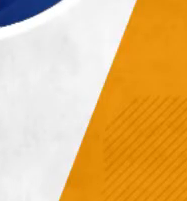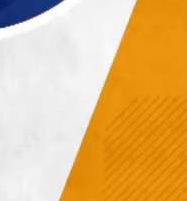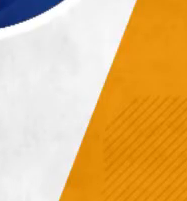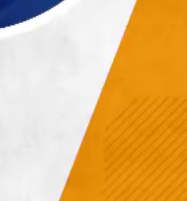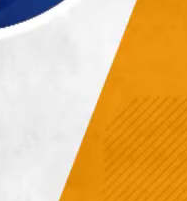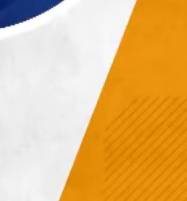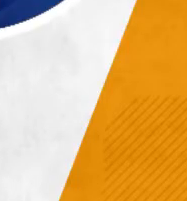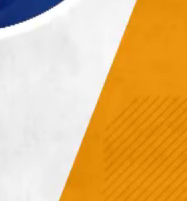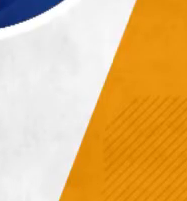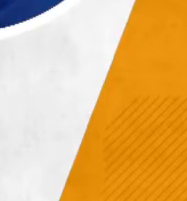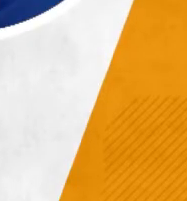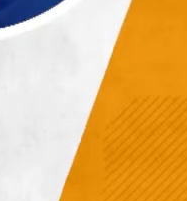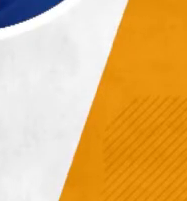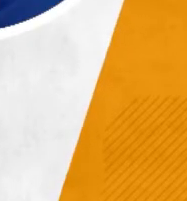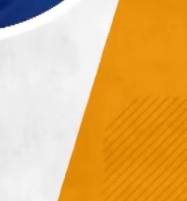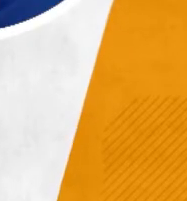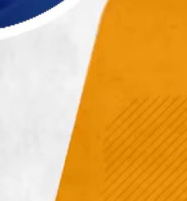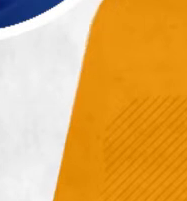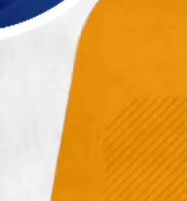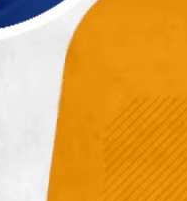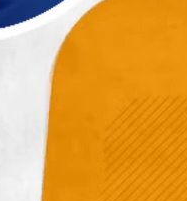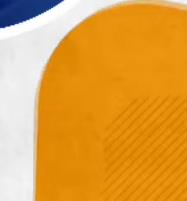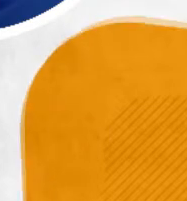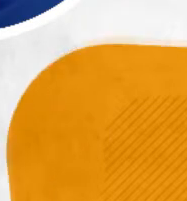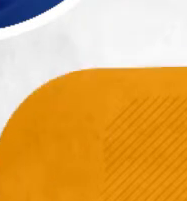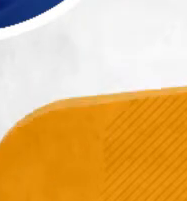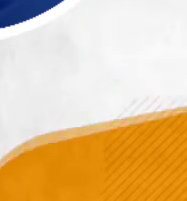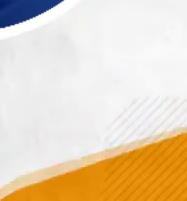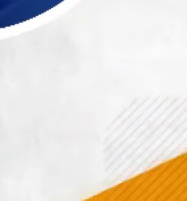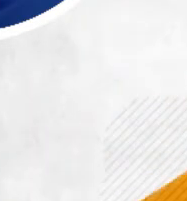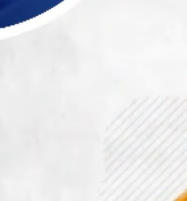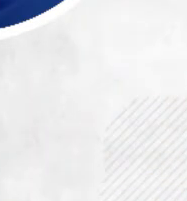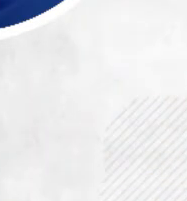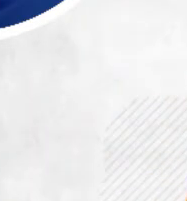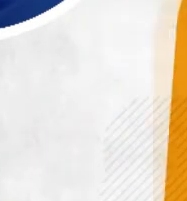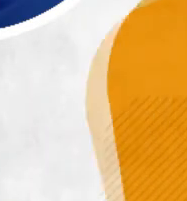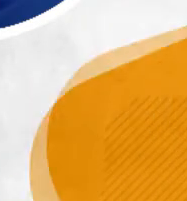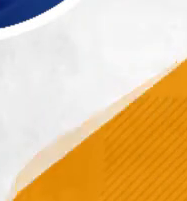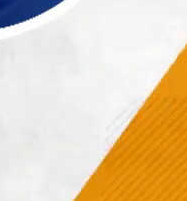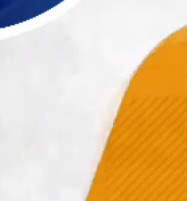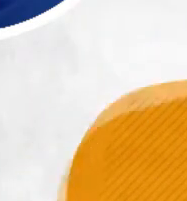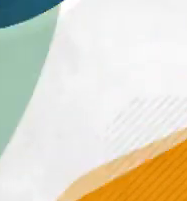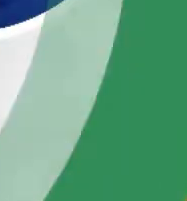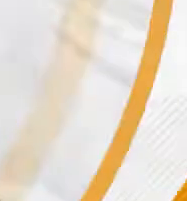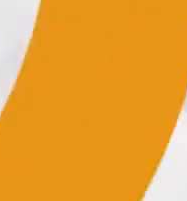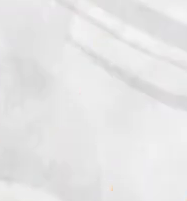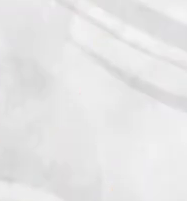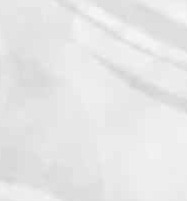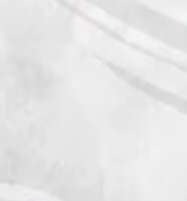ilgili merak edilenleri psikolojik danışman bu ekran Az sonra Yeni güne merhaba da yanıtlıyor